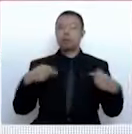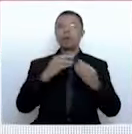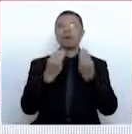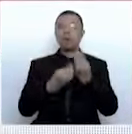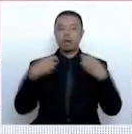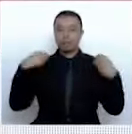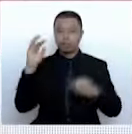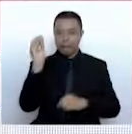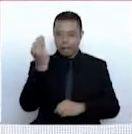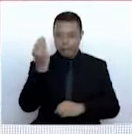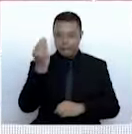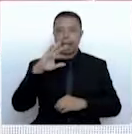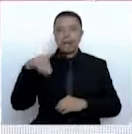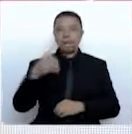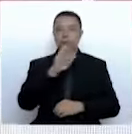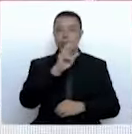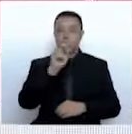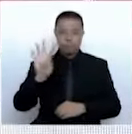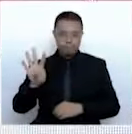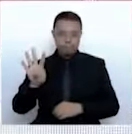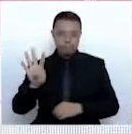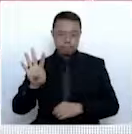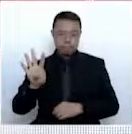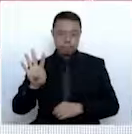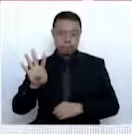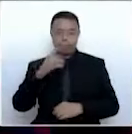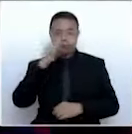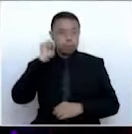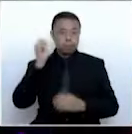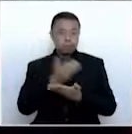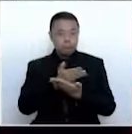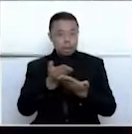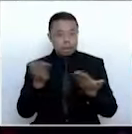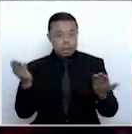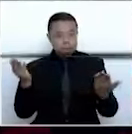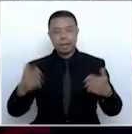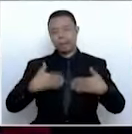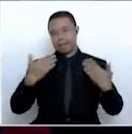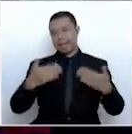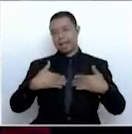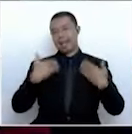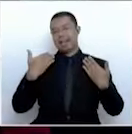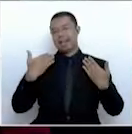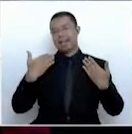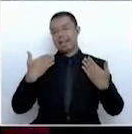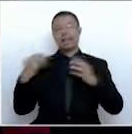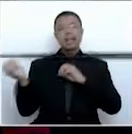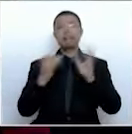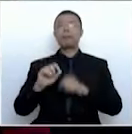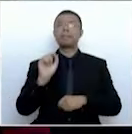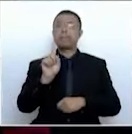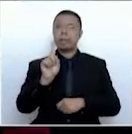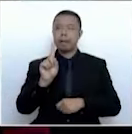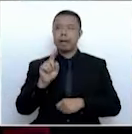wakil gubernur DKI Jakarta tahun 2024. Bapak Ibu hadirin yang berbahagia, debat perdana